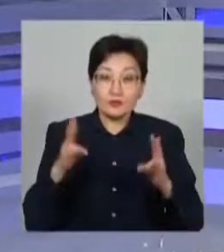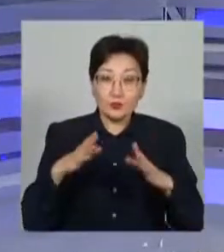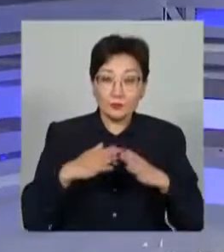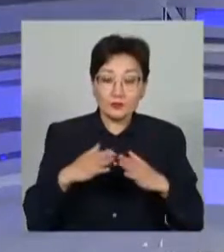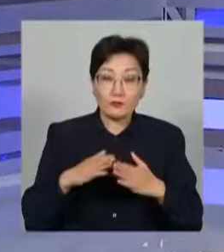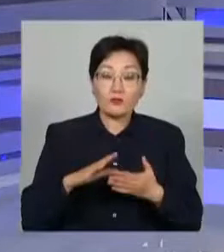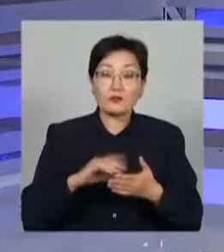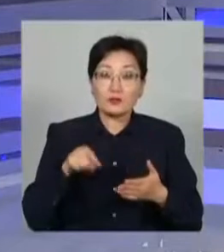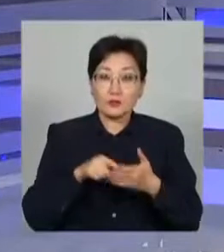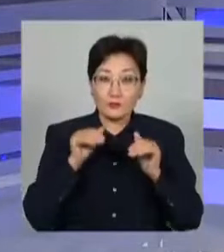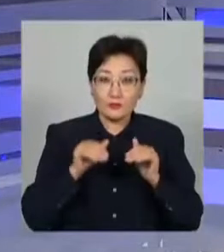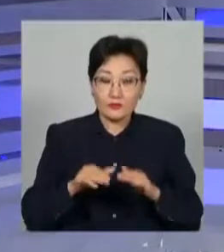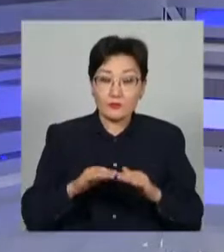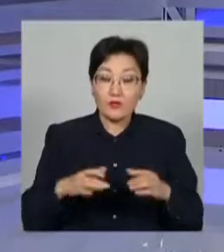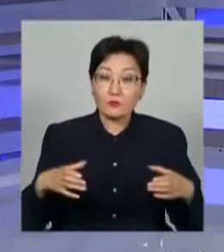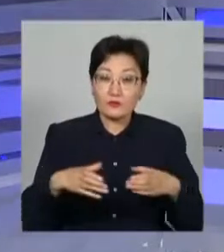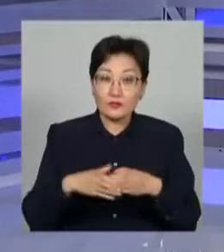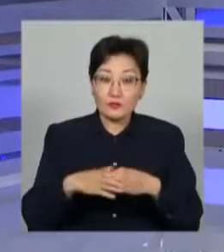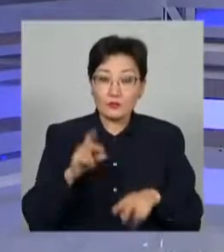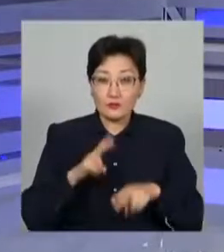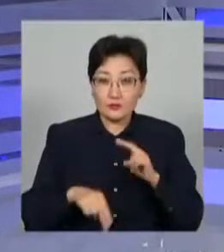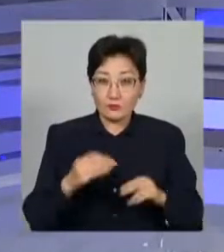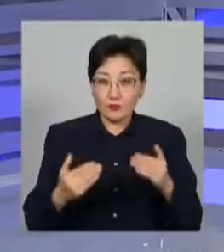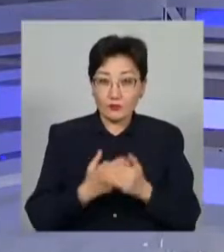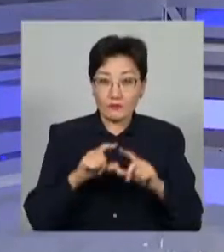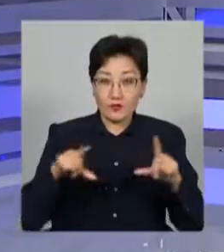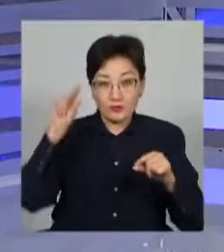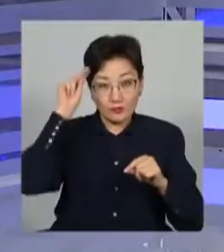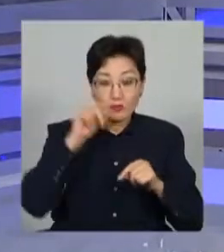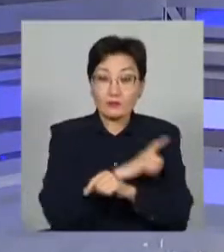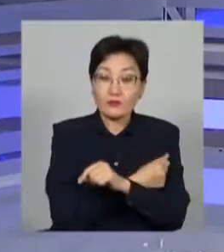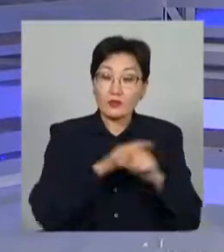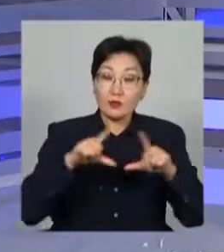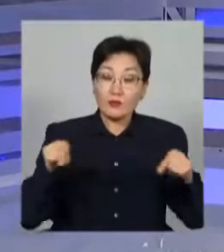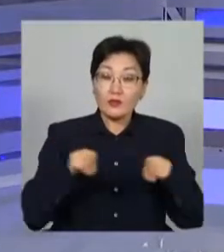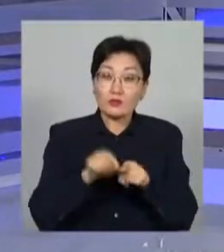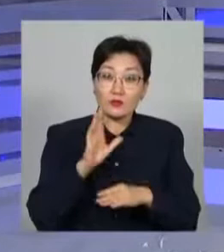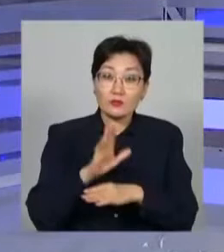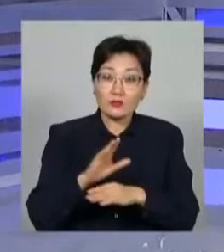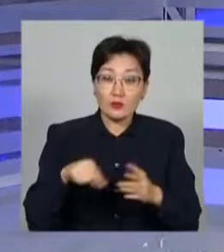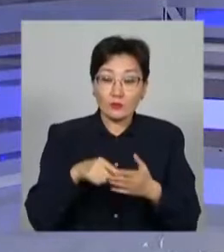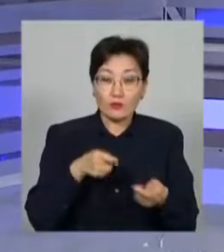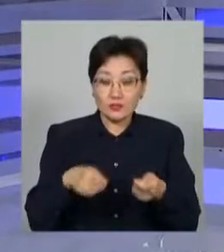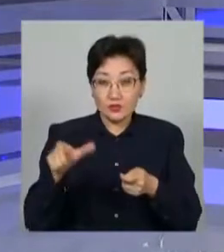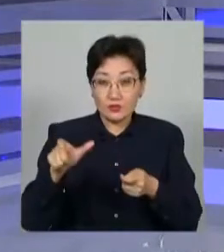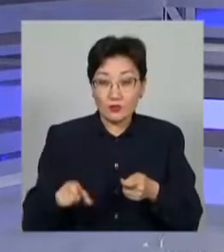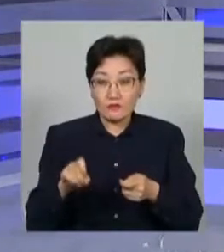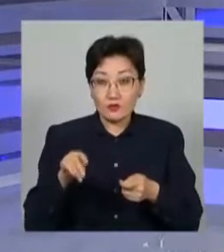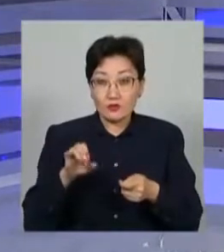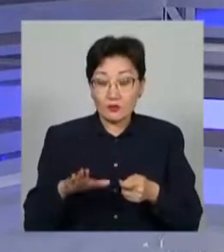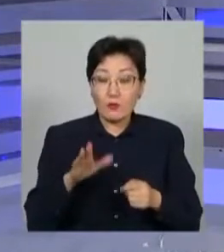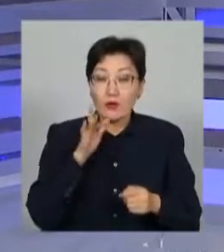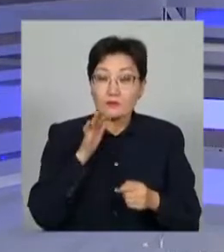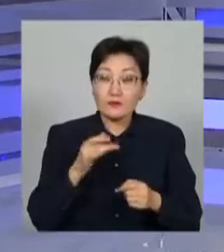налаживание вопросов садоводческих обществ и постройка новых школ и поликлиник. Такие поручения дала аким Алматы Ербула Досаева во